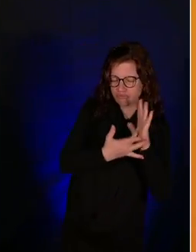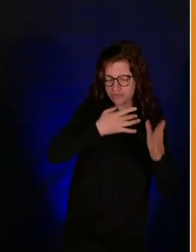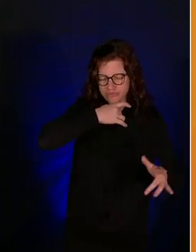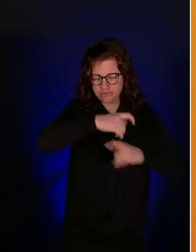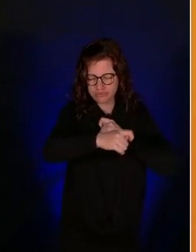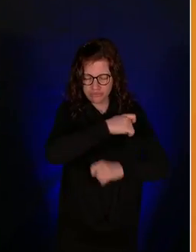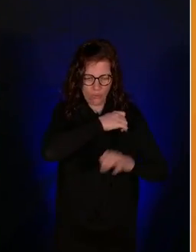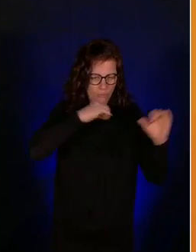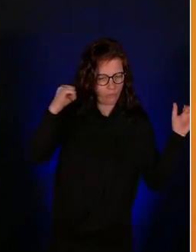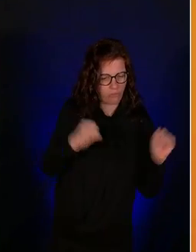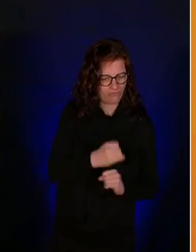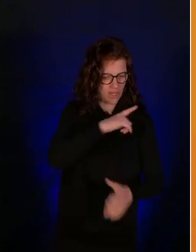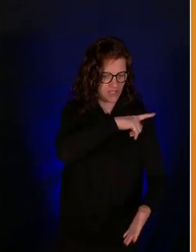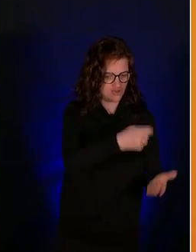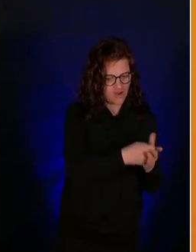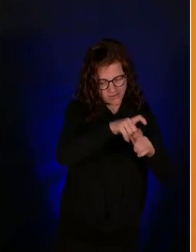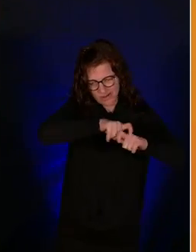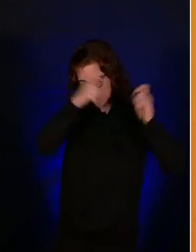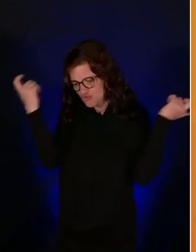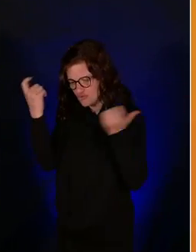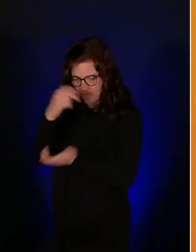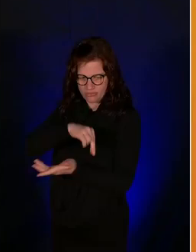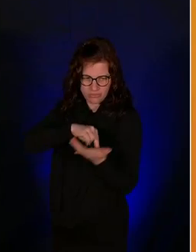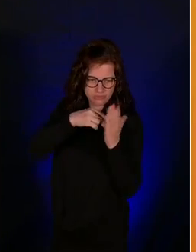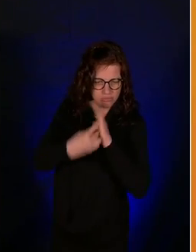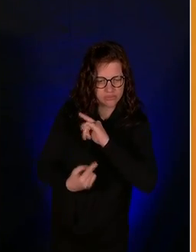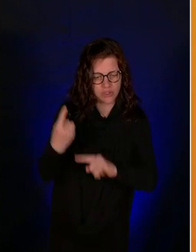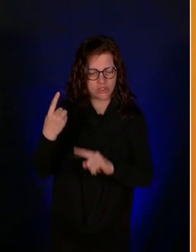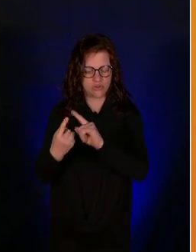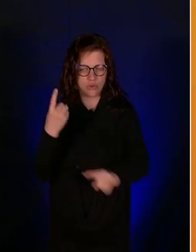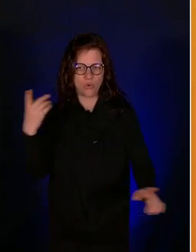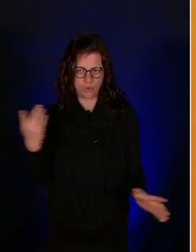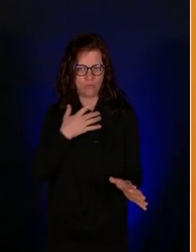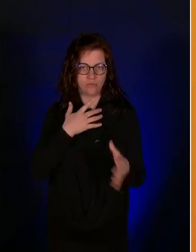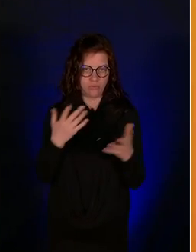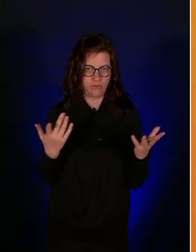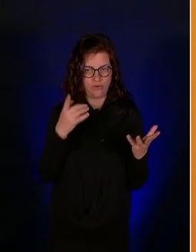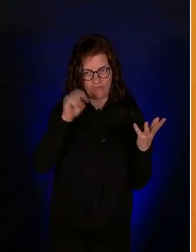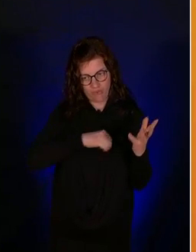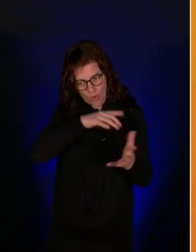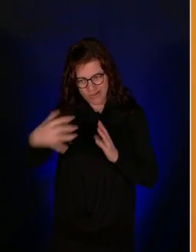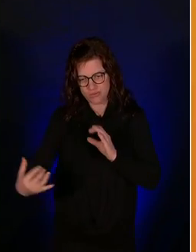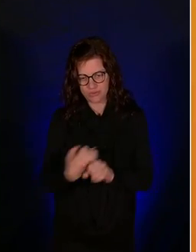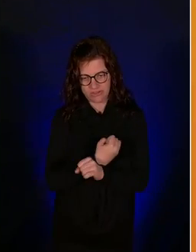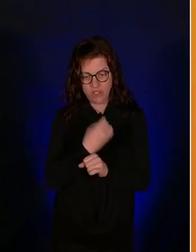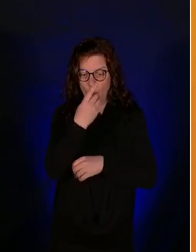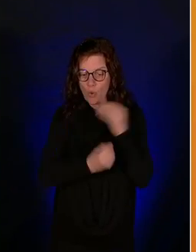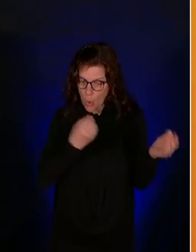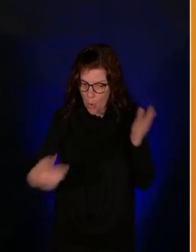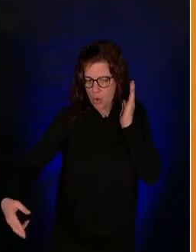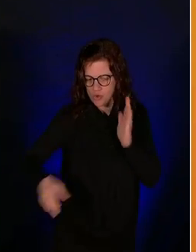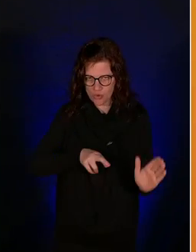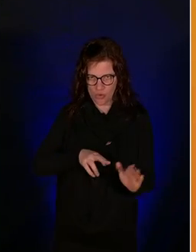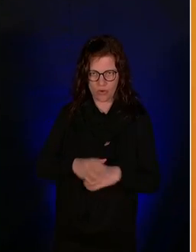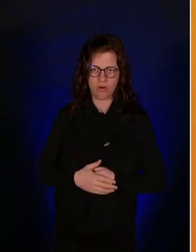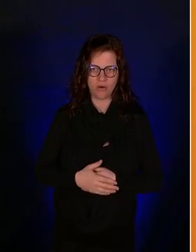régimes spéciaux à maintenir dans leur intégralité et ou reconquérir. Car ces régimes sont garants